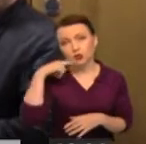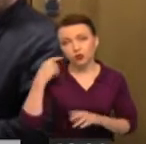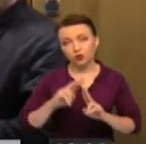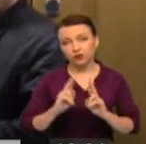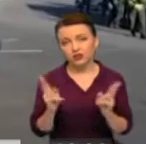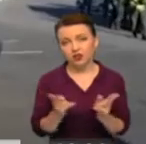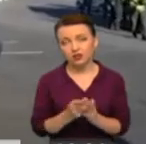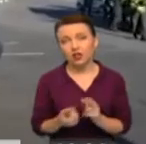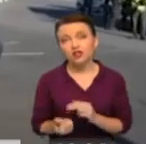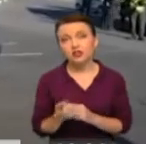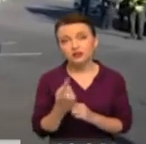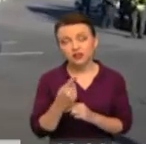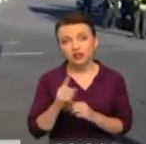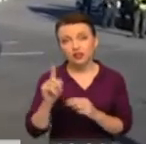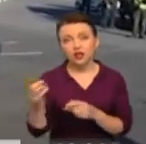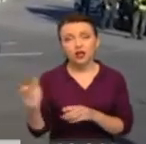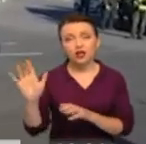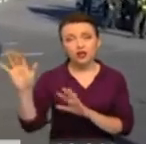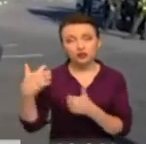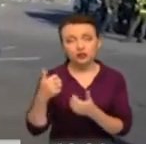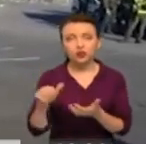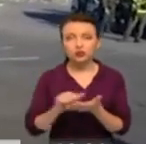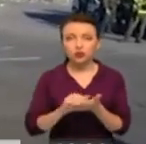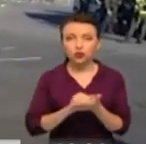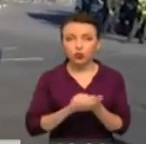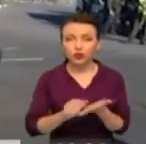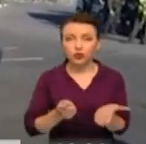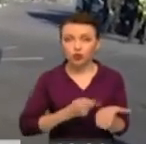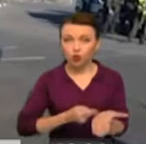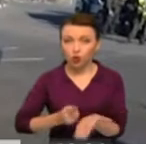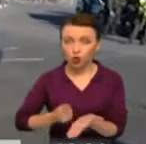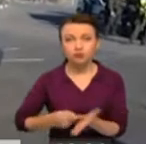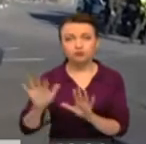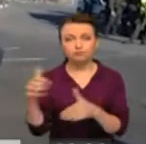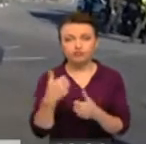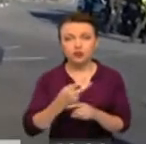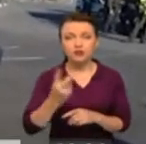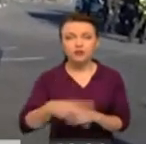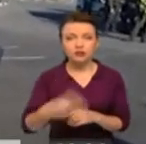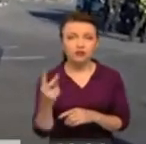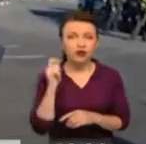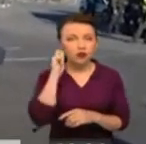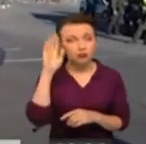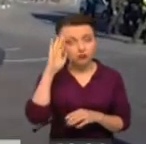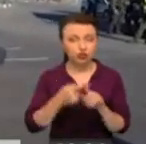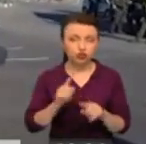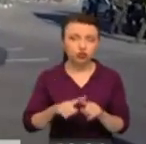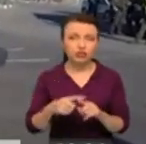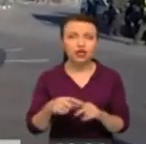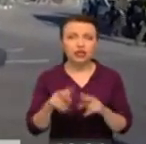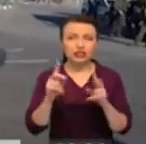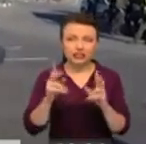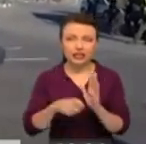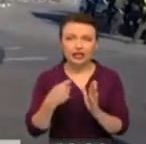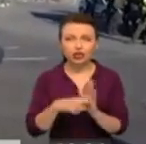Федерації, звідки екстрадували після збору необхідної доказової бази. Зараз 22-річний підозрюваний перебуває у слідчому